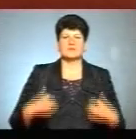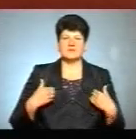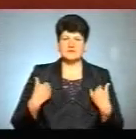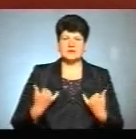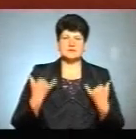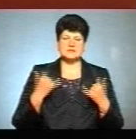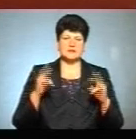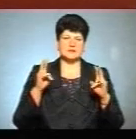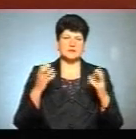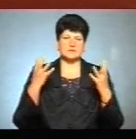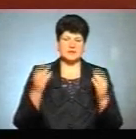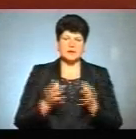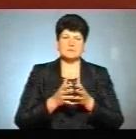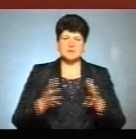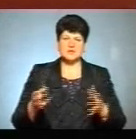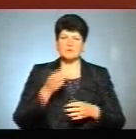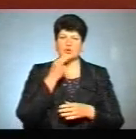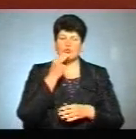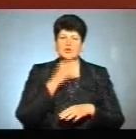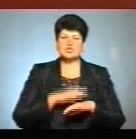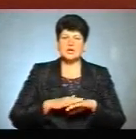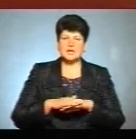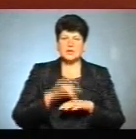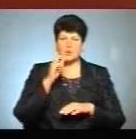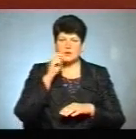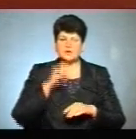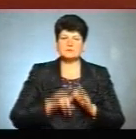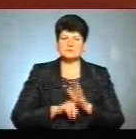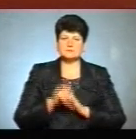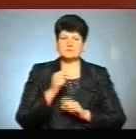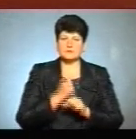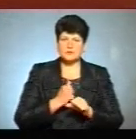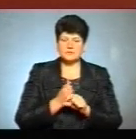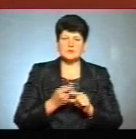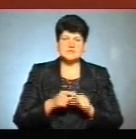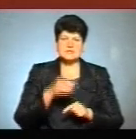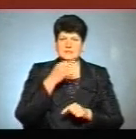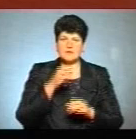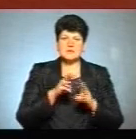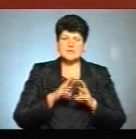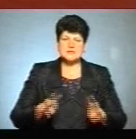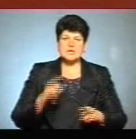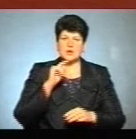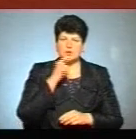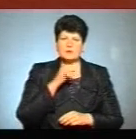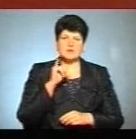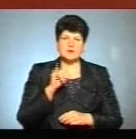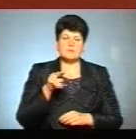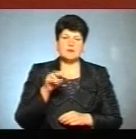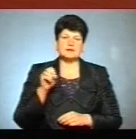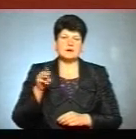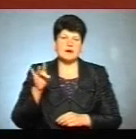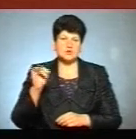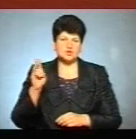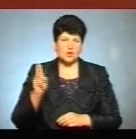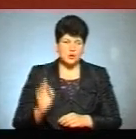вітання в ефірі. Тема дня. Більшість продовольчих ринків України відновили свою роботу. Про це повідомив міністр економіки Ігор Петрашко. Щоправда,